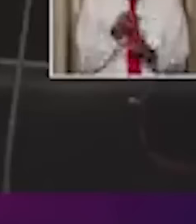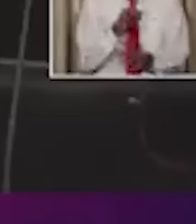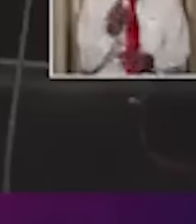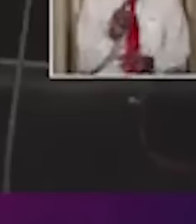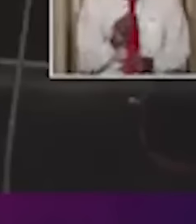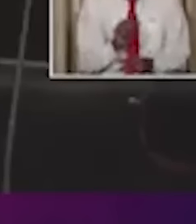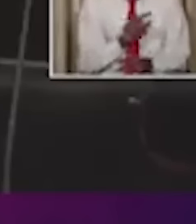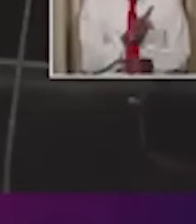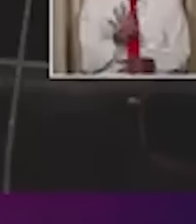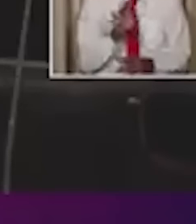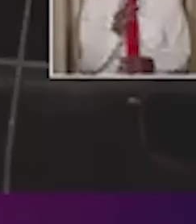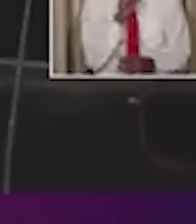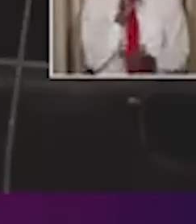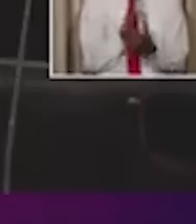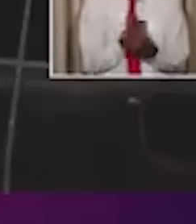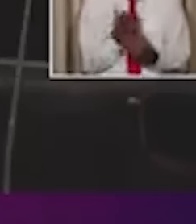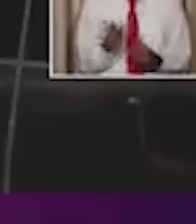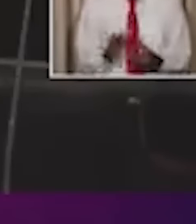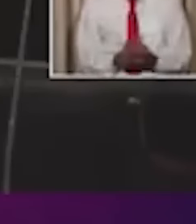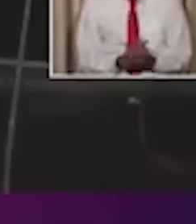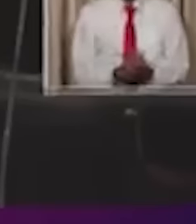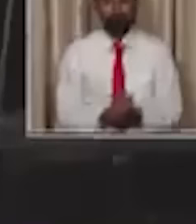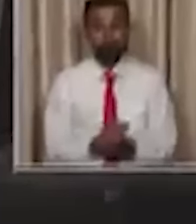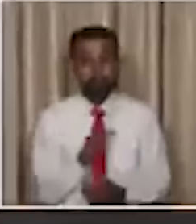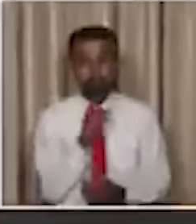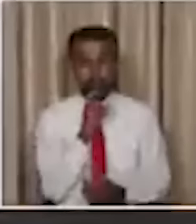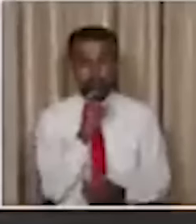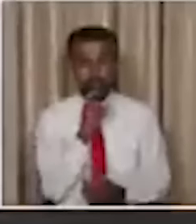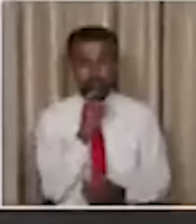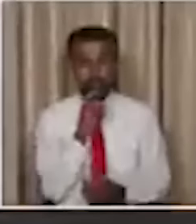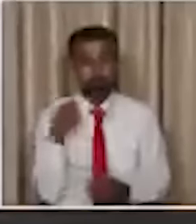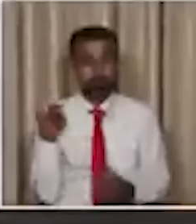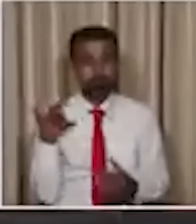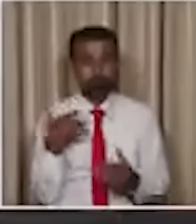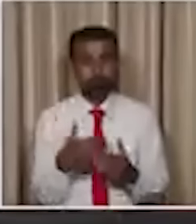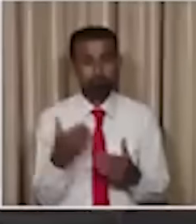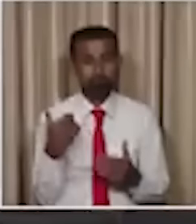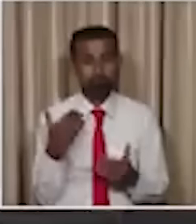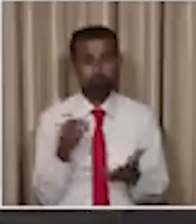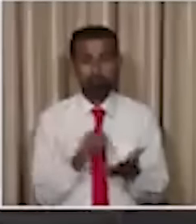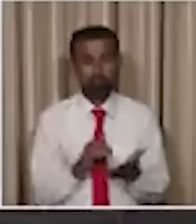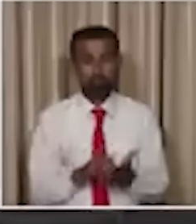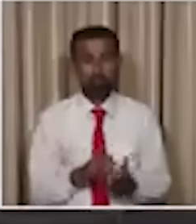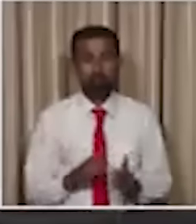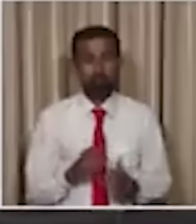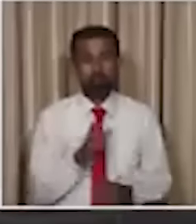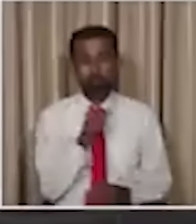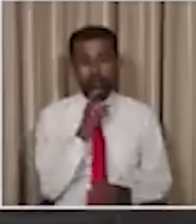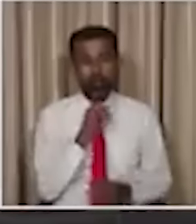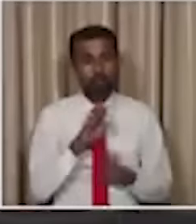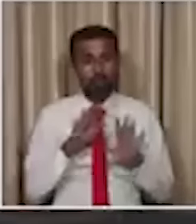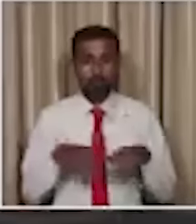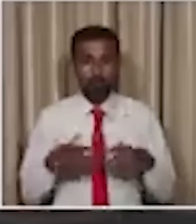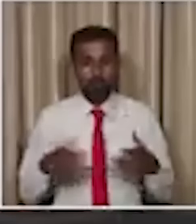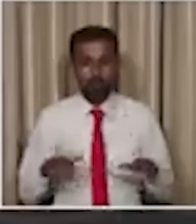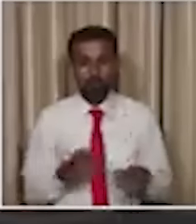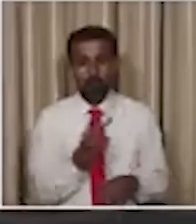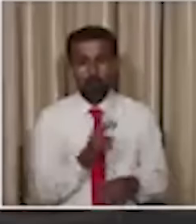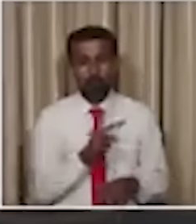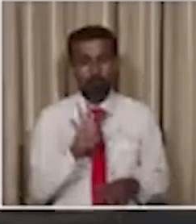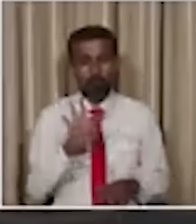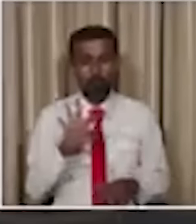2021/10/14 දින නඩු පවර ඇත. එම නඩුව මේ දක්වා අවස්ථා කිහිපයකදී මහාධිකරණ ඉදිරියේ කැඳවා ඇති අතර